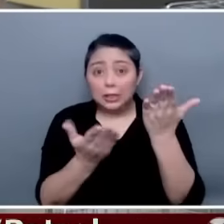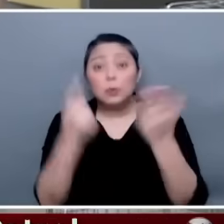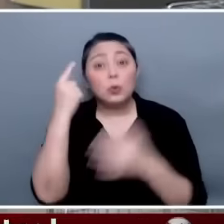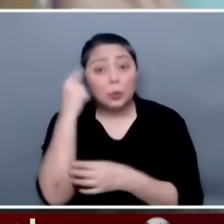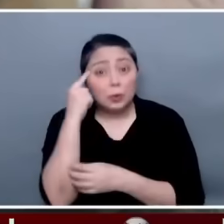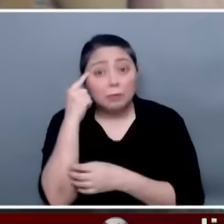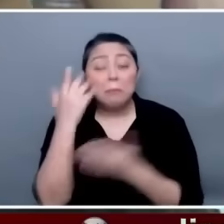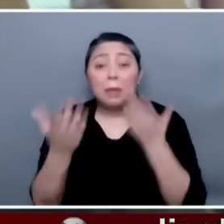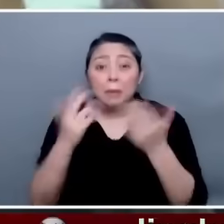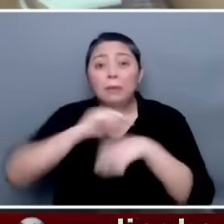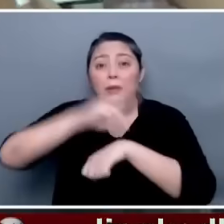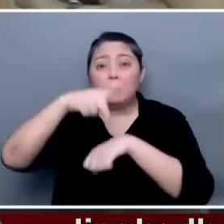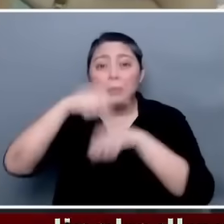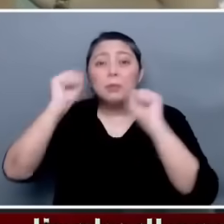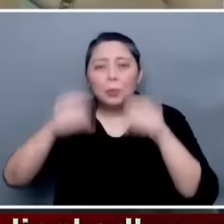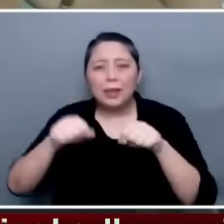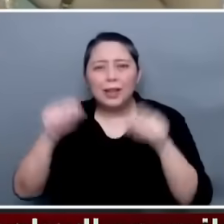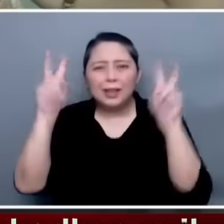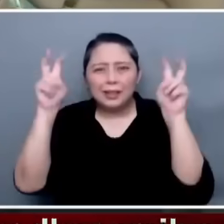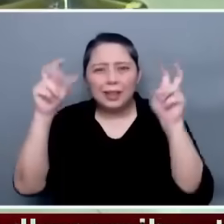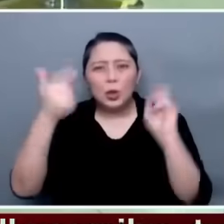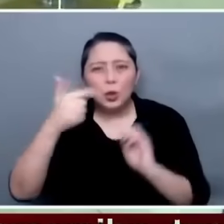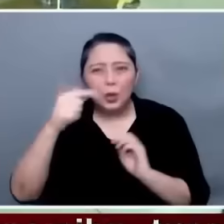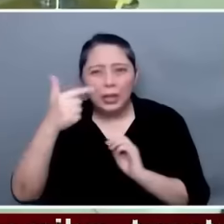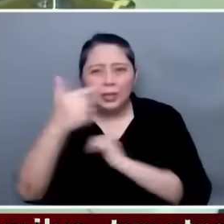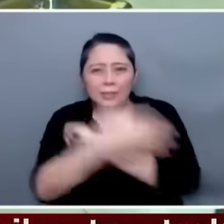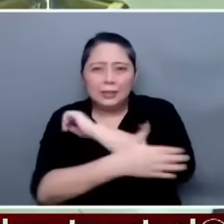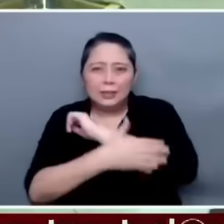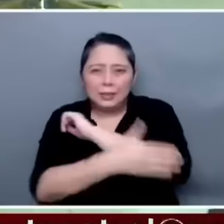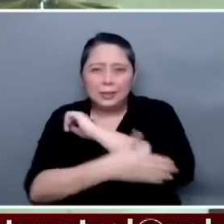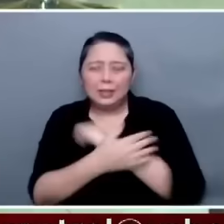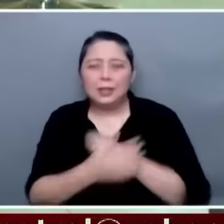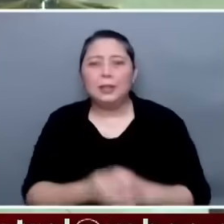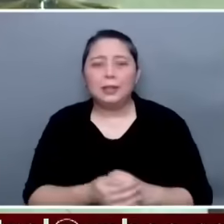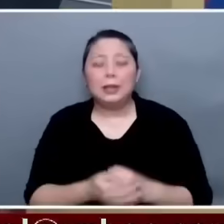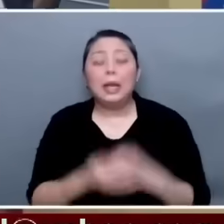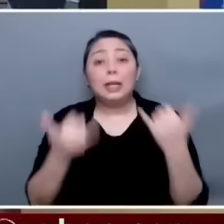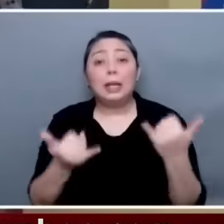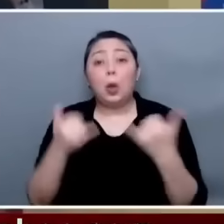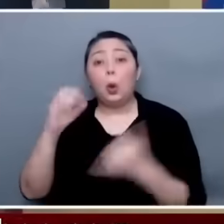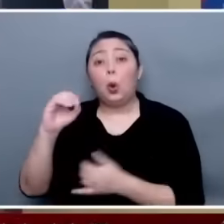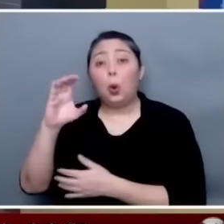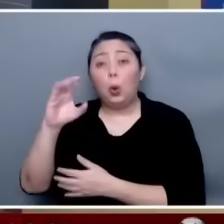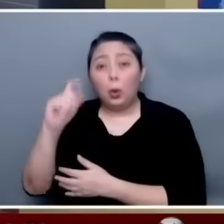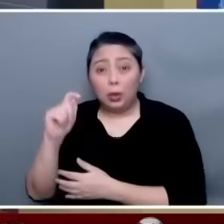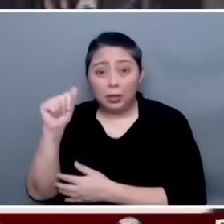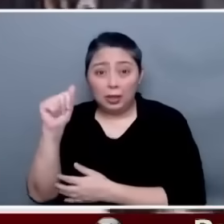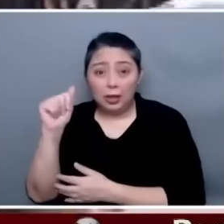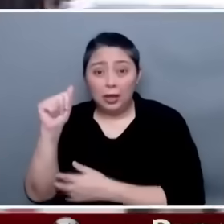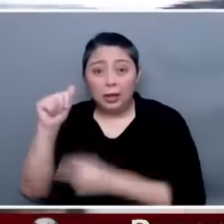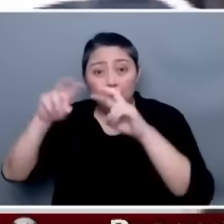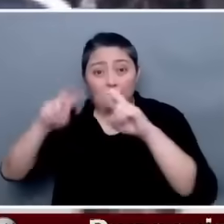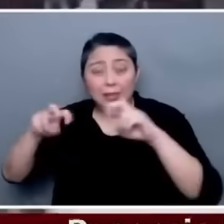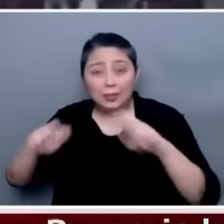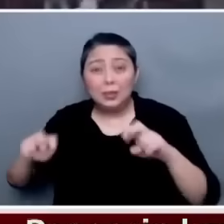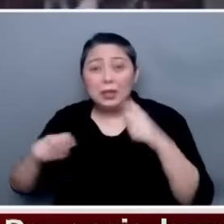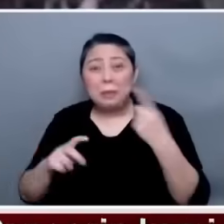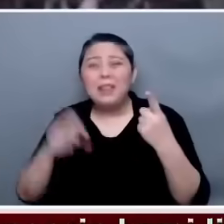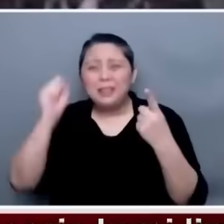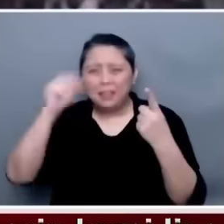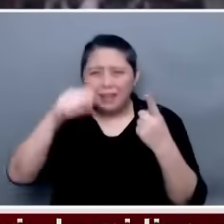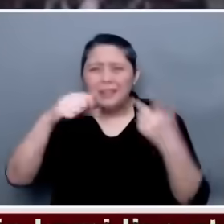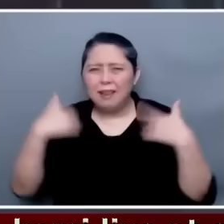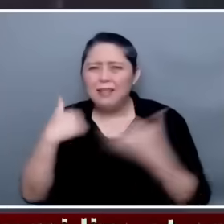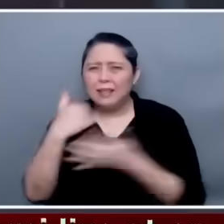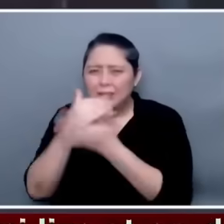Aminado ang OCTA na may ilang lugar sa bansa na may mataas na bilang ng mga kaso ng COVID pero bumababa na. Kung